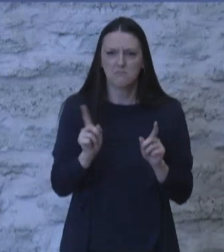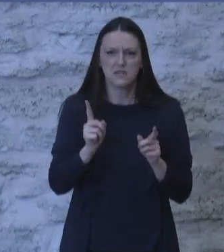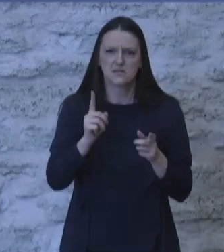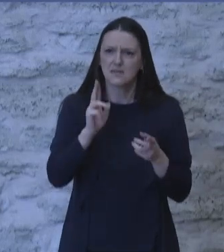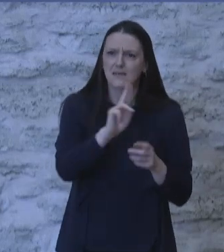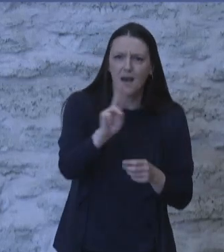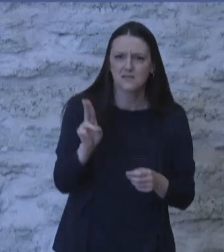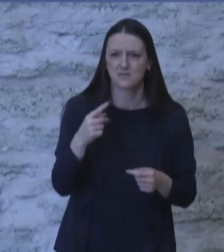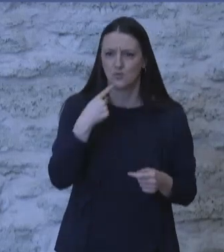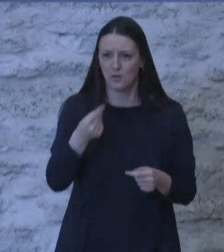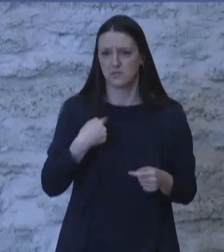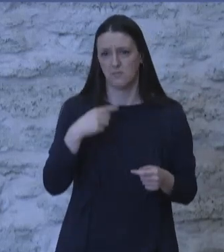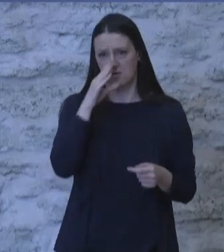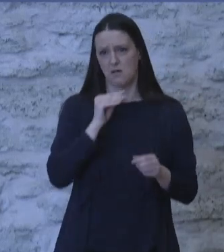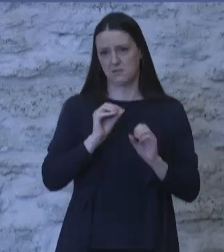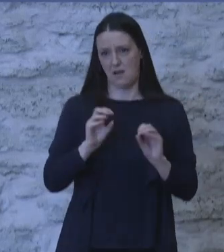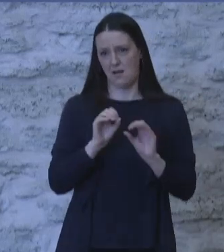nimedega, siis ma oskaks kommenteerida.